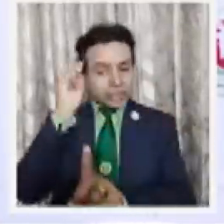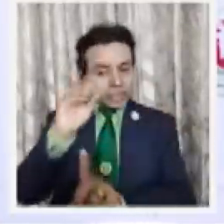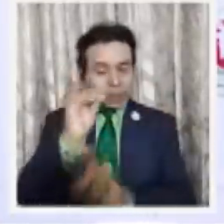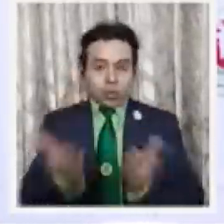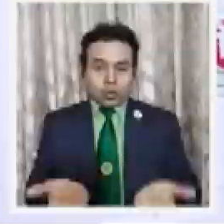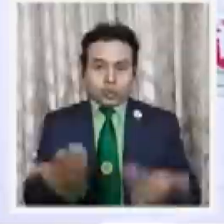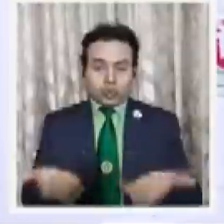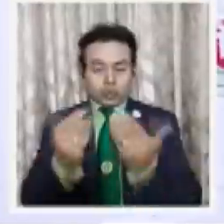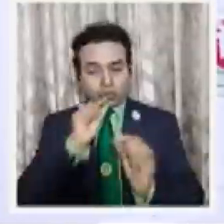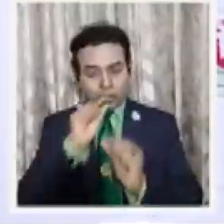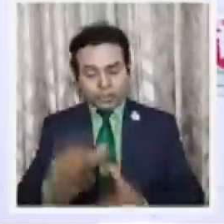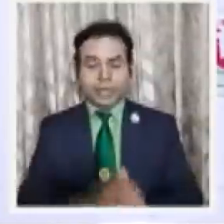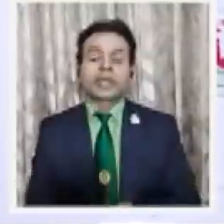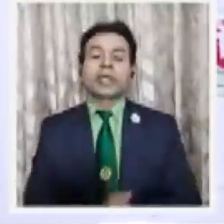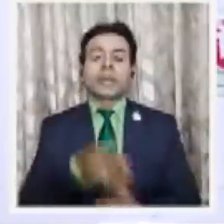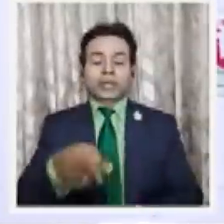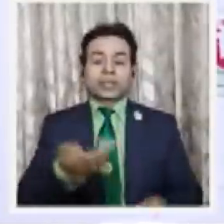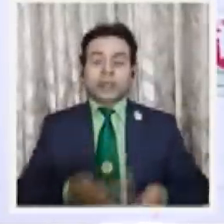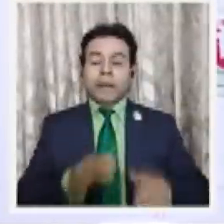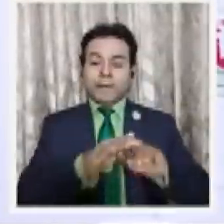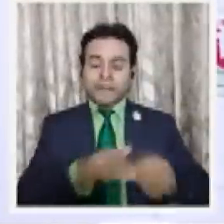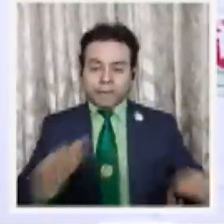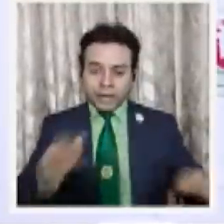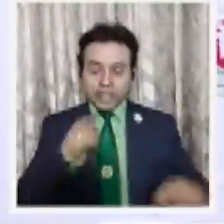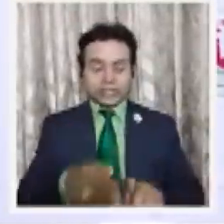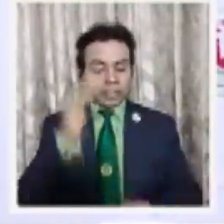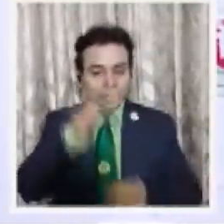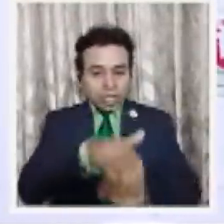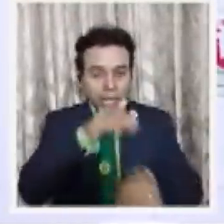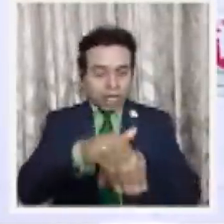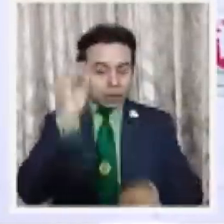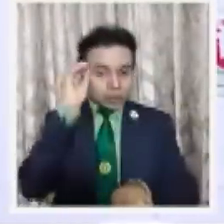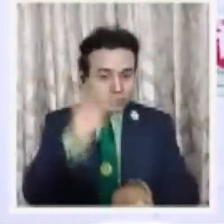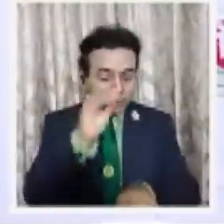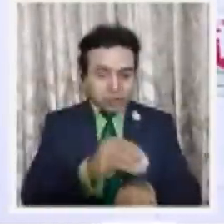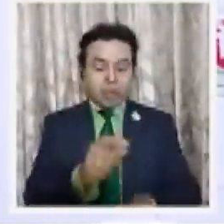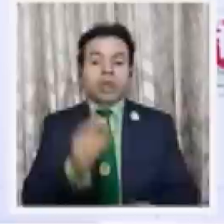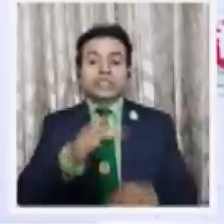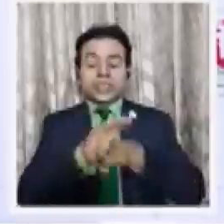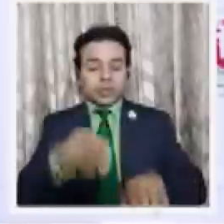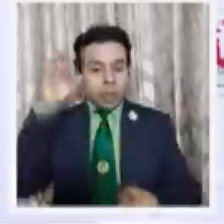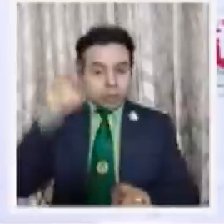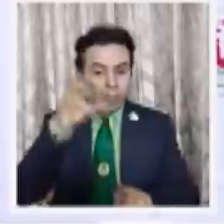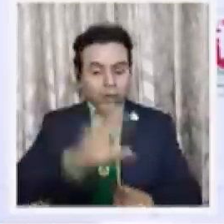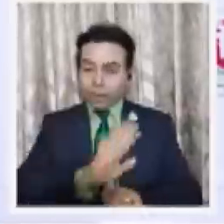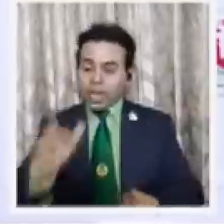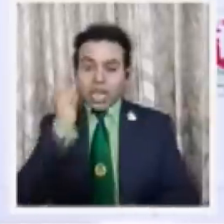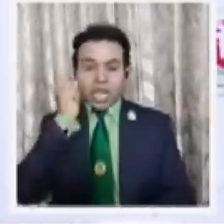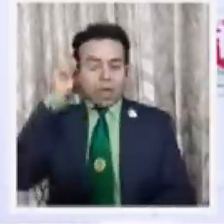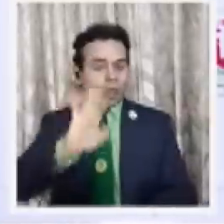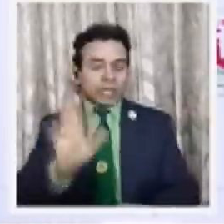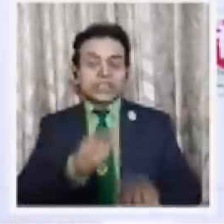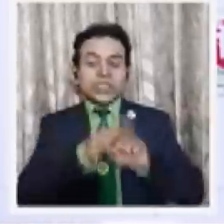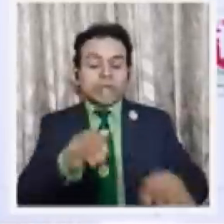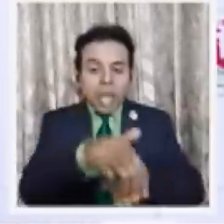যেমন সতর্ক সচেতন হয়ে এই কাজগুলো করবেন, আপনার পরিবারের সকল সদস্যকে এই কাজগুলো করার ব্যাপারে উদ্বুদ্ধ করবেন,